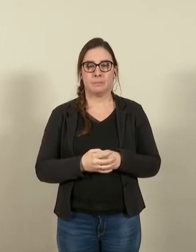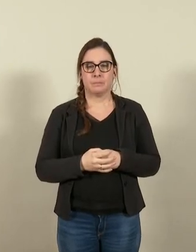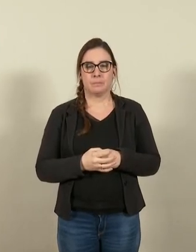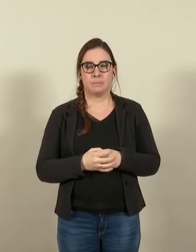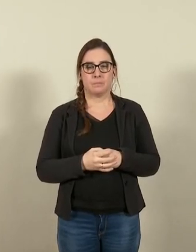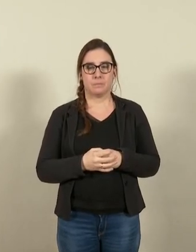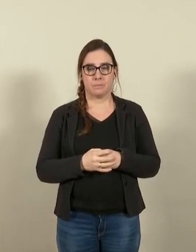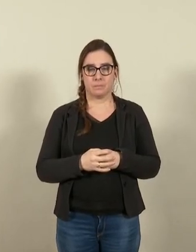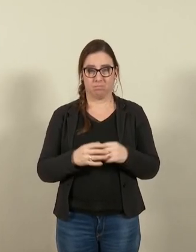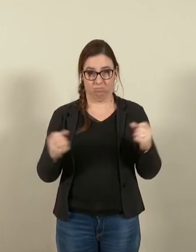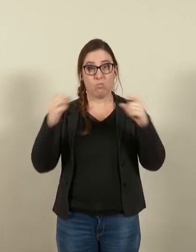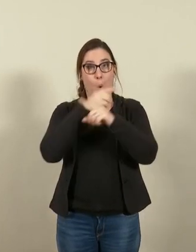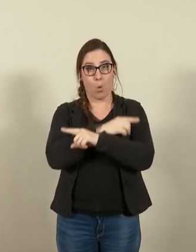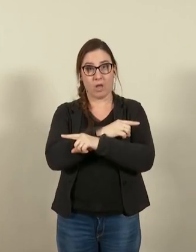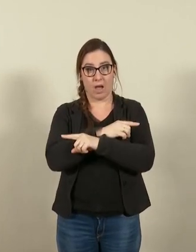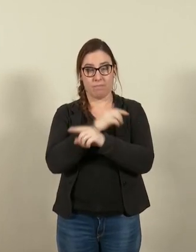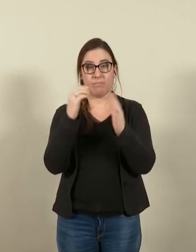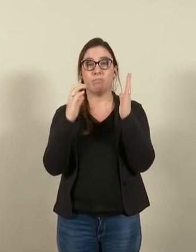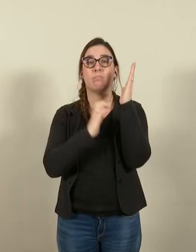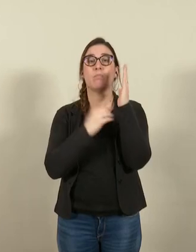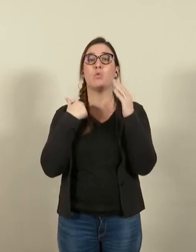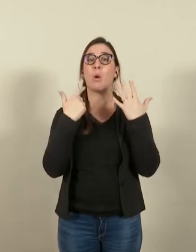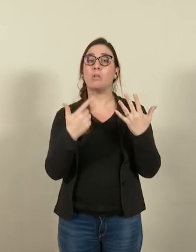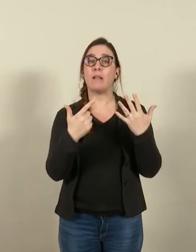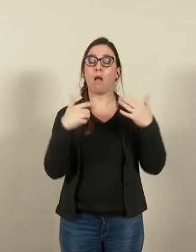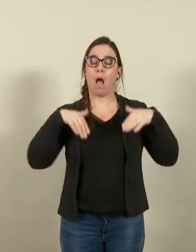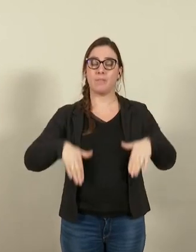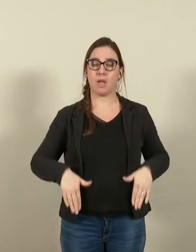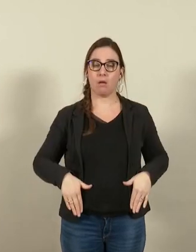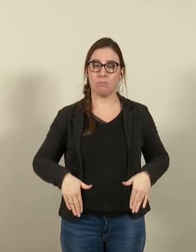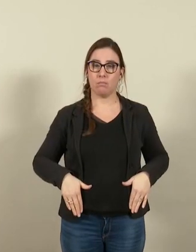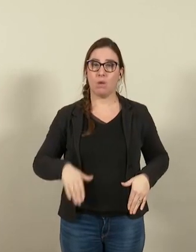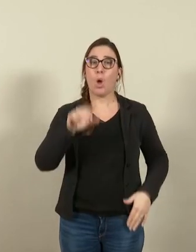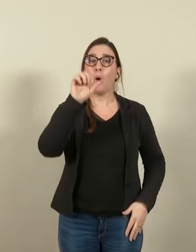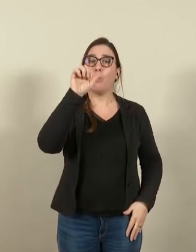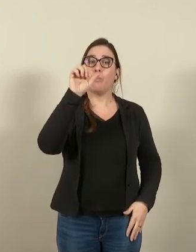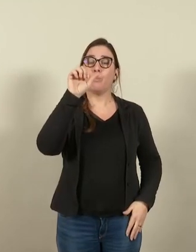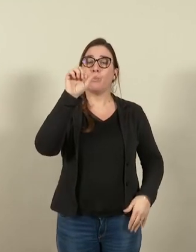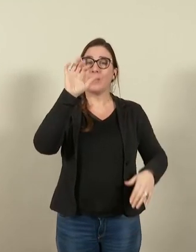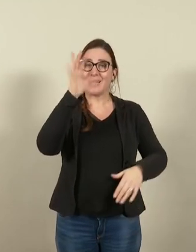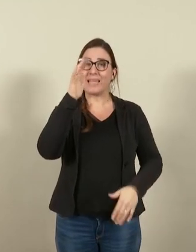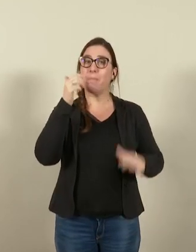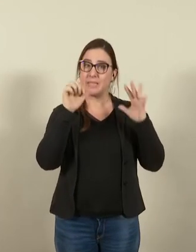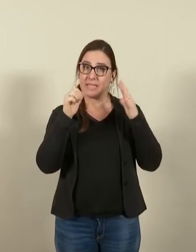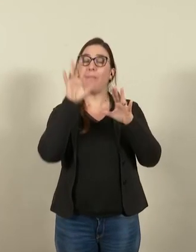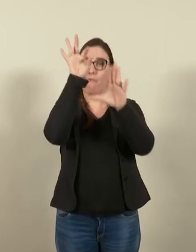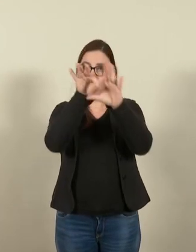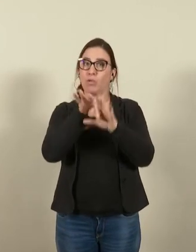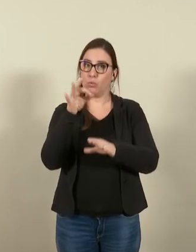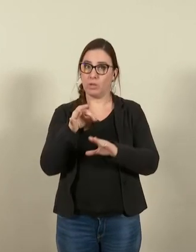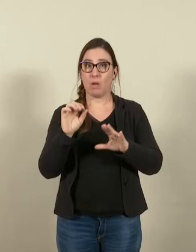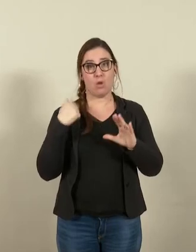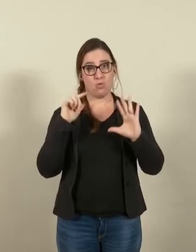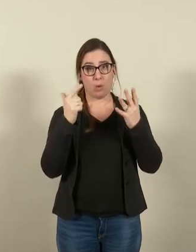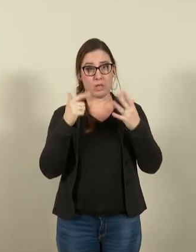s'abstenir sur cette délibération numéro 7 alors qu'on va voter les deux précédentes on va s'abstenir sur cette délibération numéro